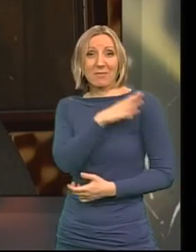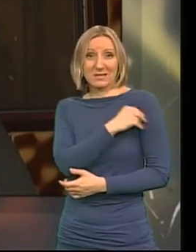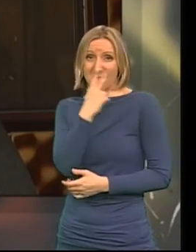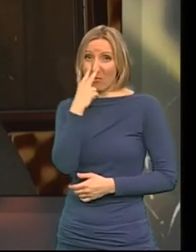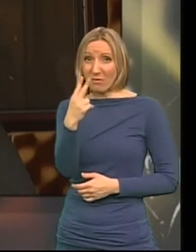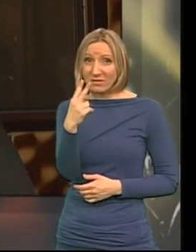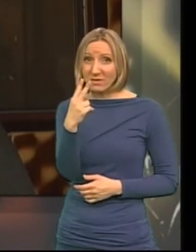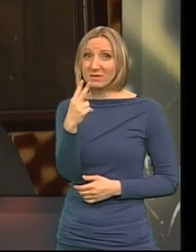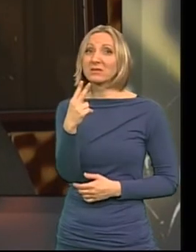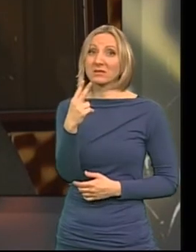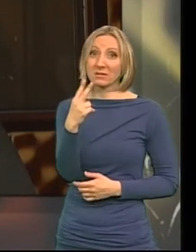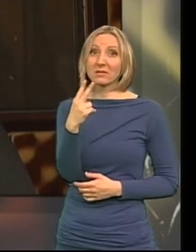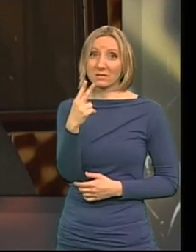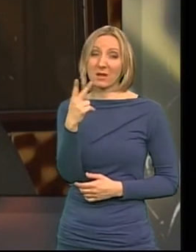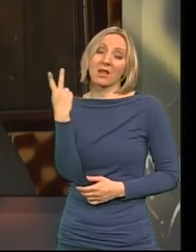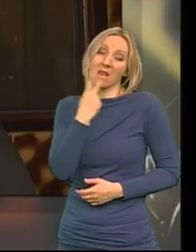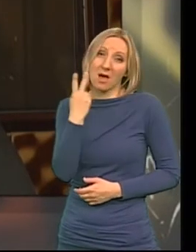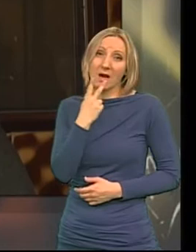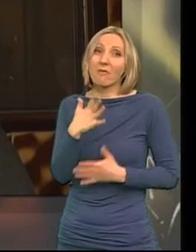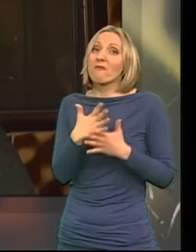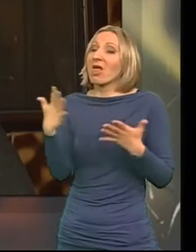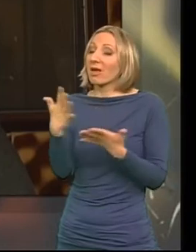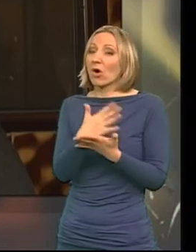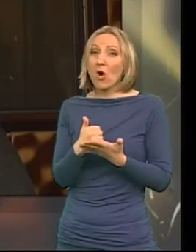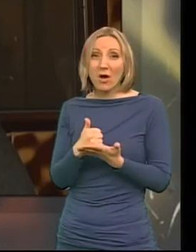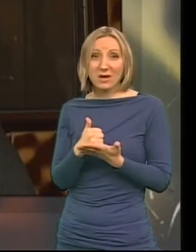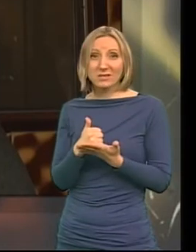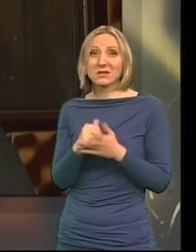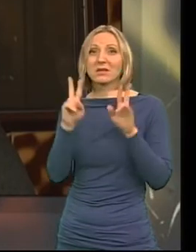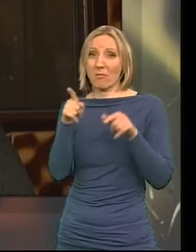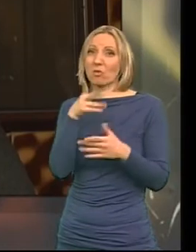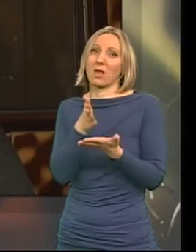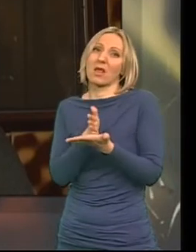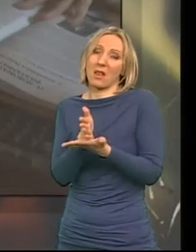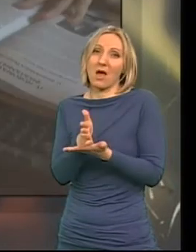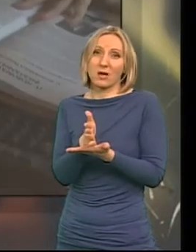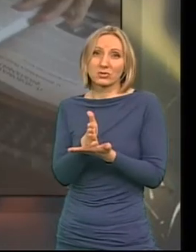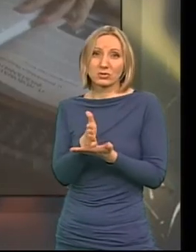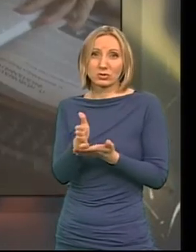slabovide je naravno od velike koristi da mogu na taj način da